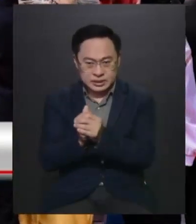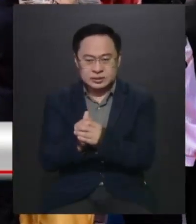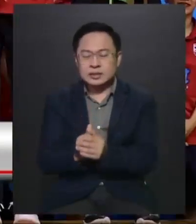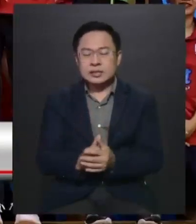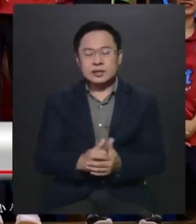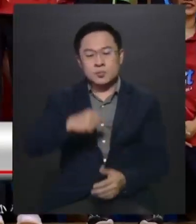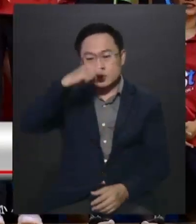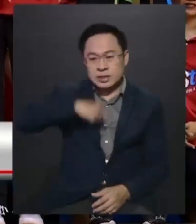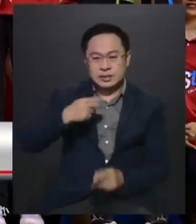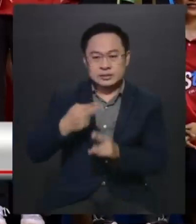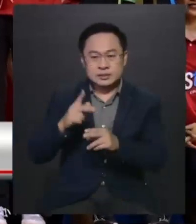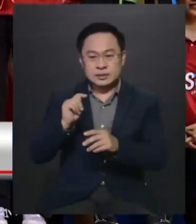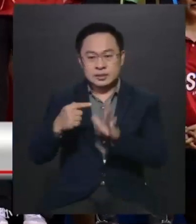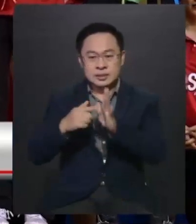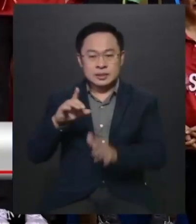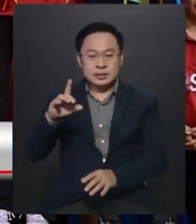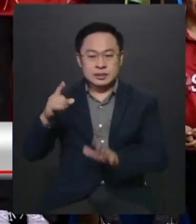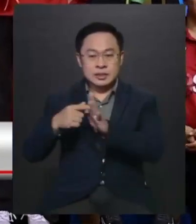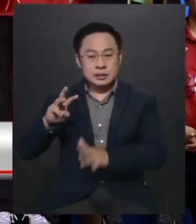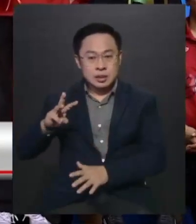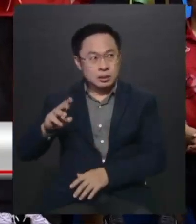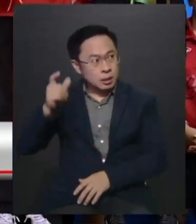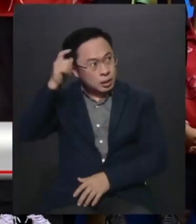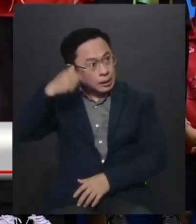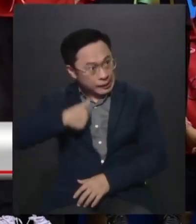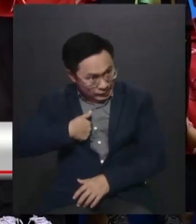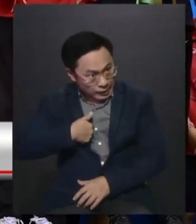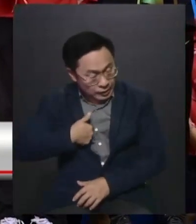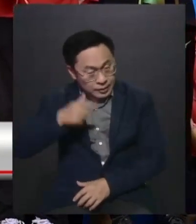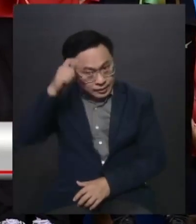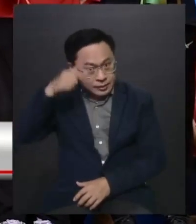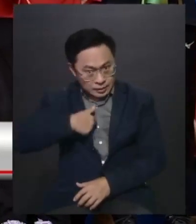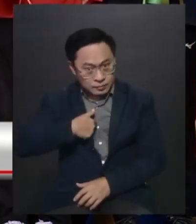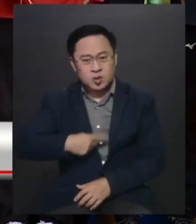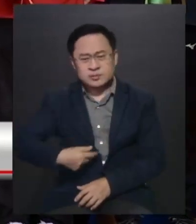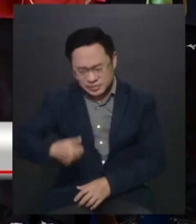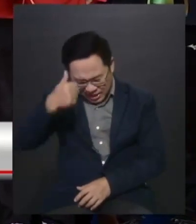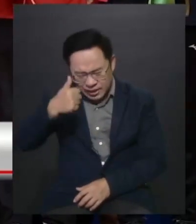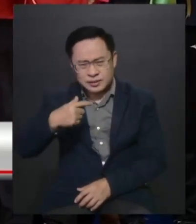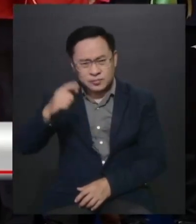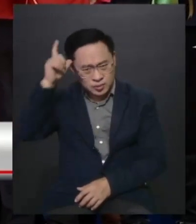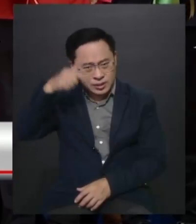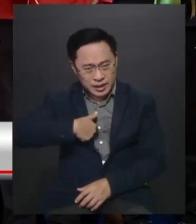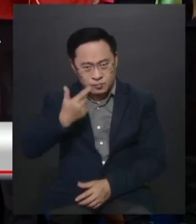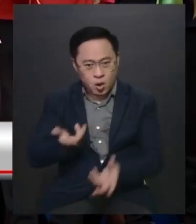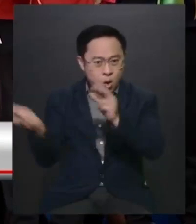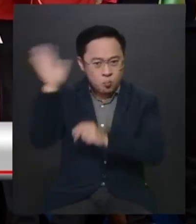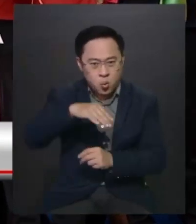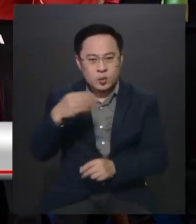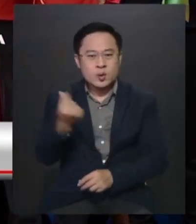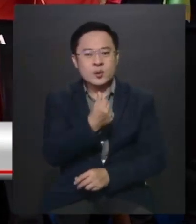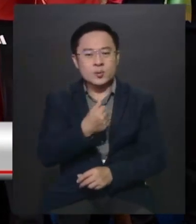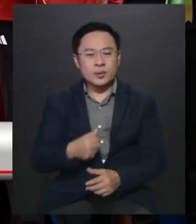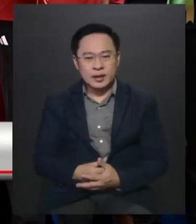ของไทยครับนี่ก็อีกหนึ่งคนพอประกาศชื่อทัดดาวปุ๊บงงเลยทำหน้าแบบใช่เหรอ ก็ได้รางวัลไป จริงนะฮะ